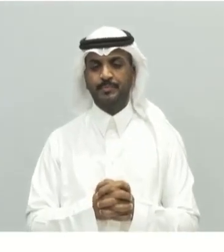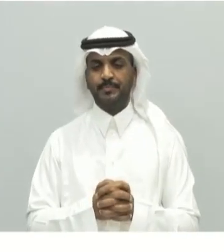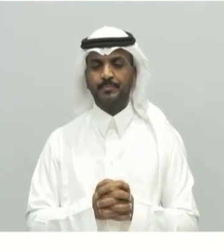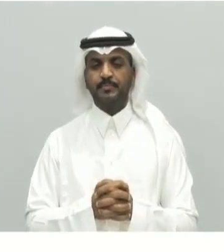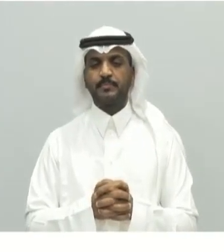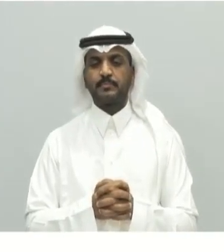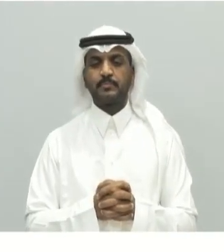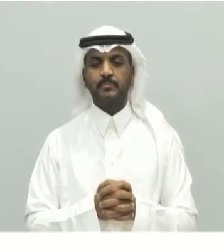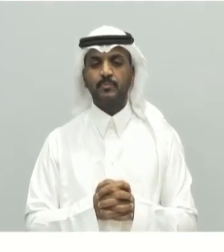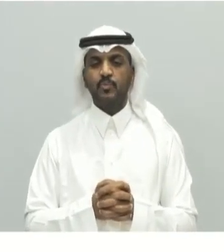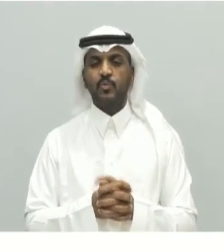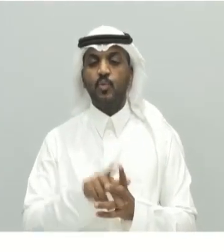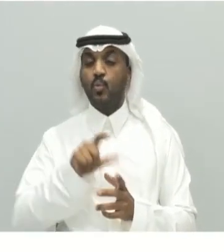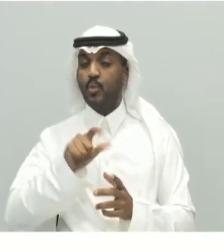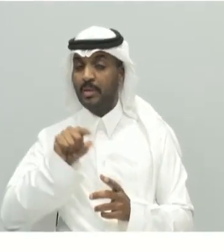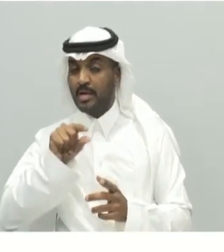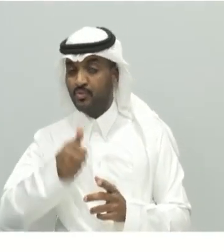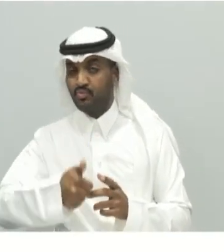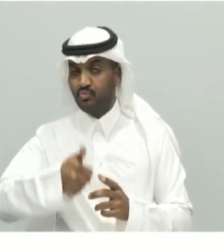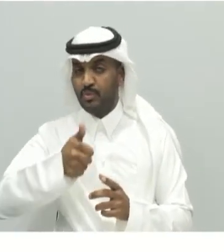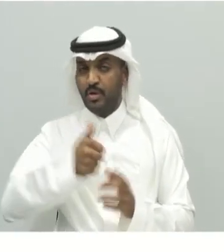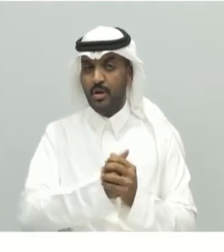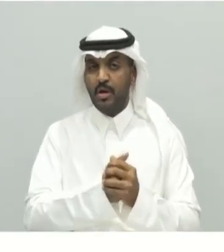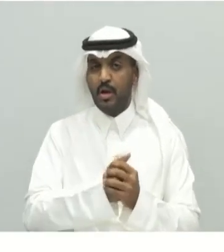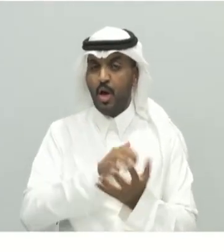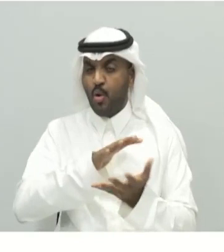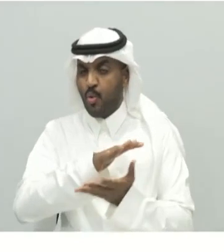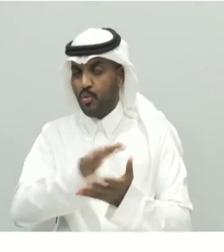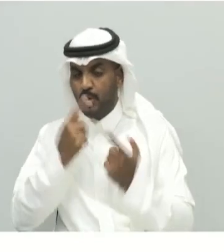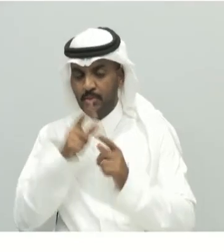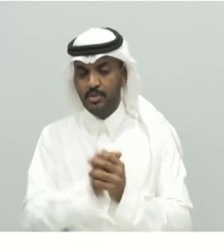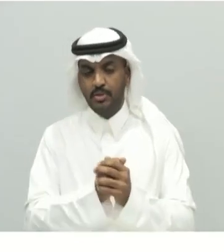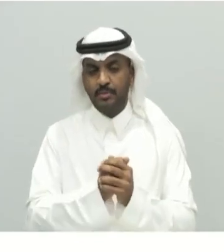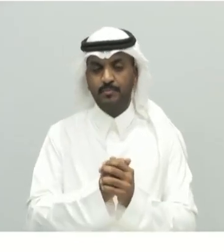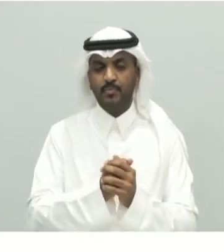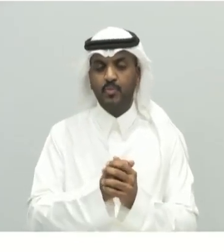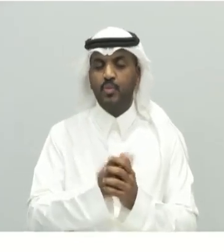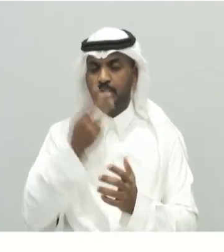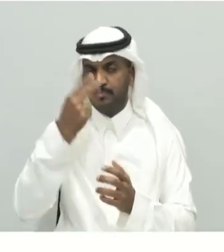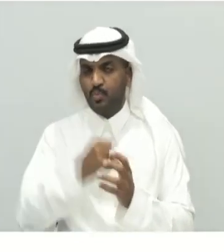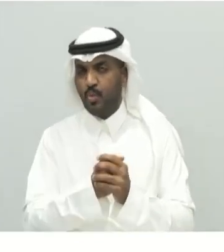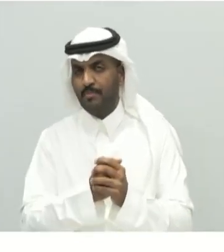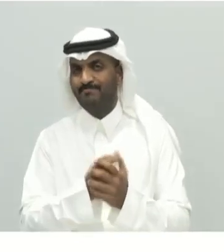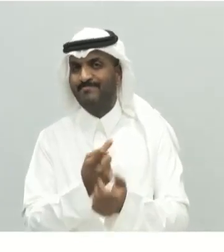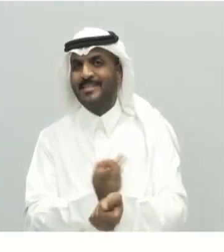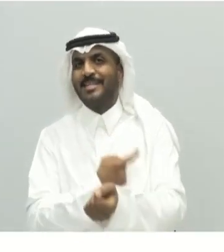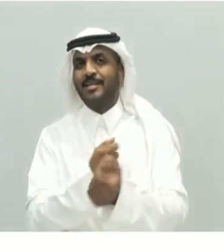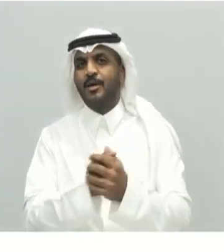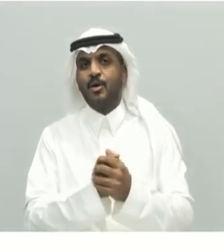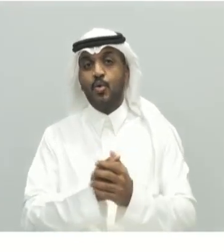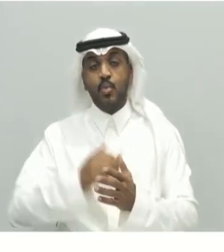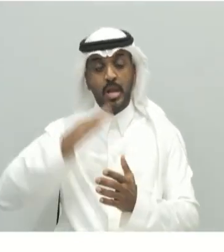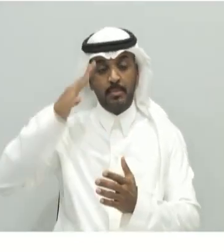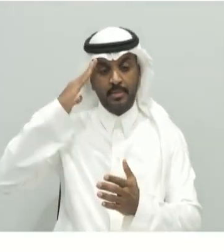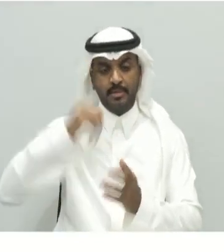والحروب وبتحسن الاوضاع المعيشيه والصحيه والامنيه بعد توحيد وطني المك